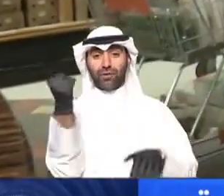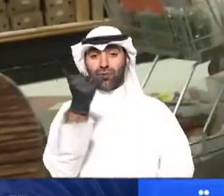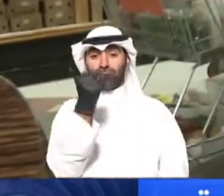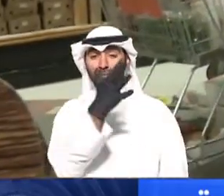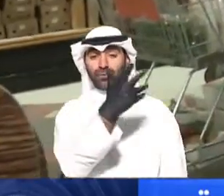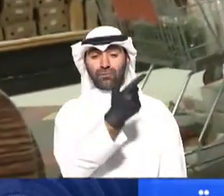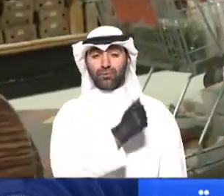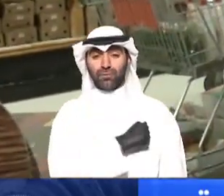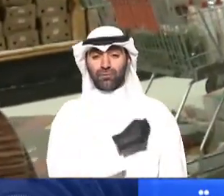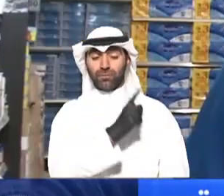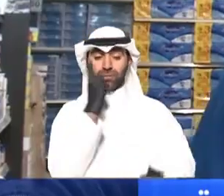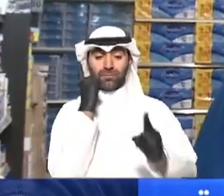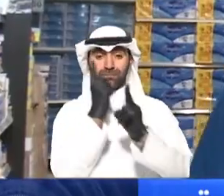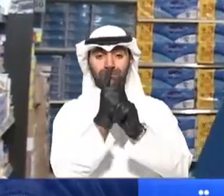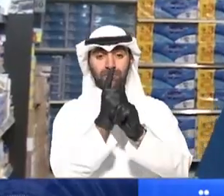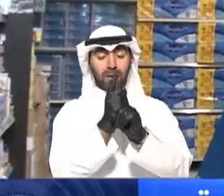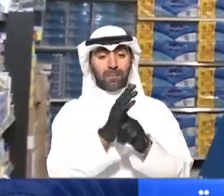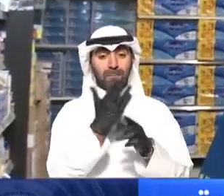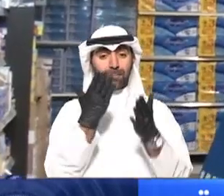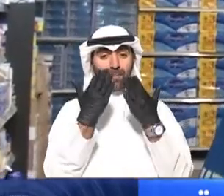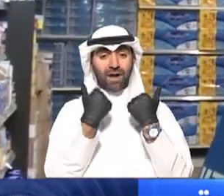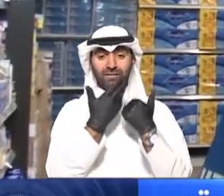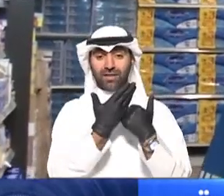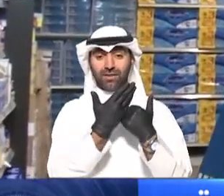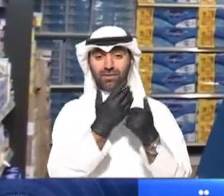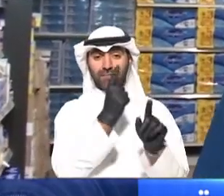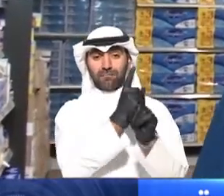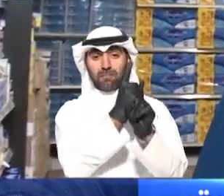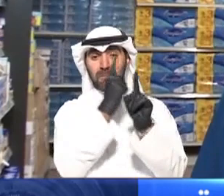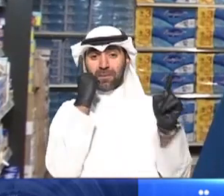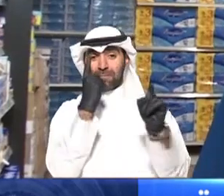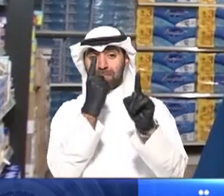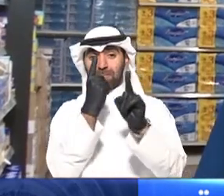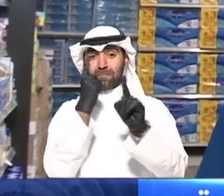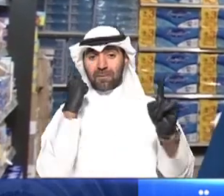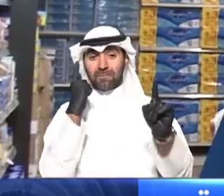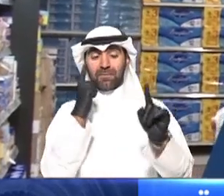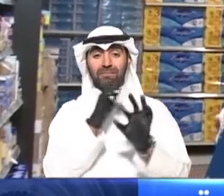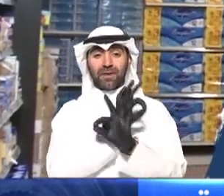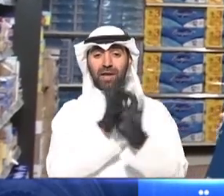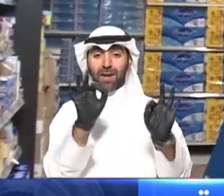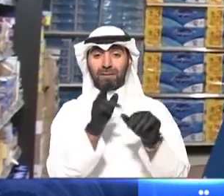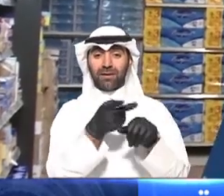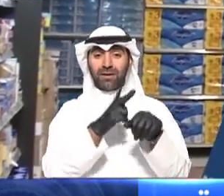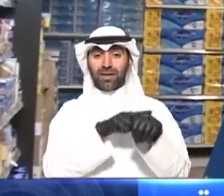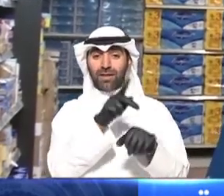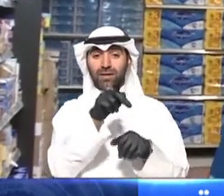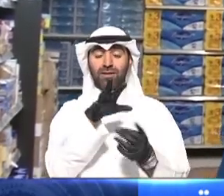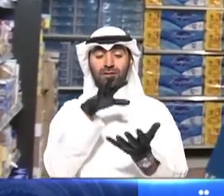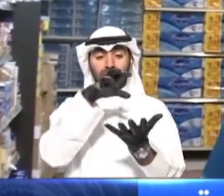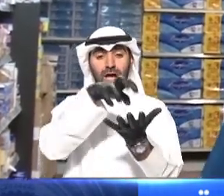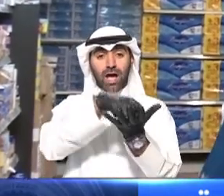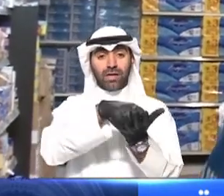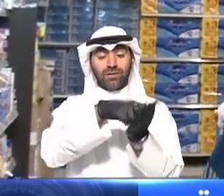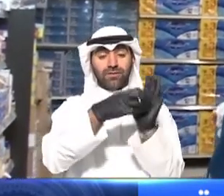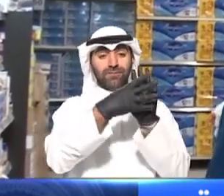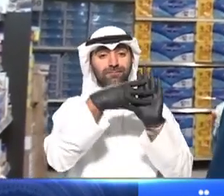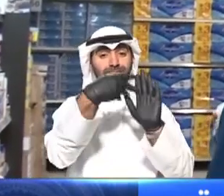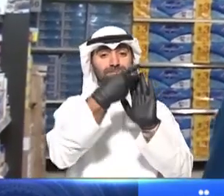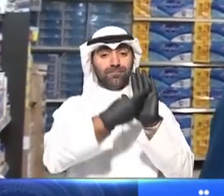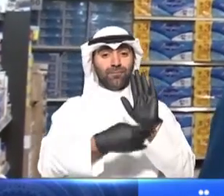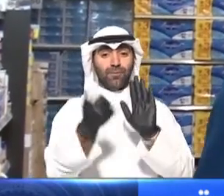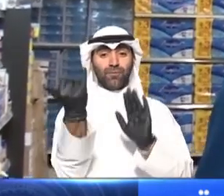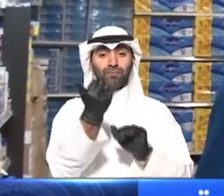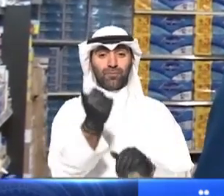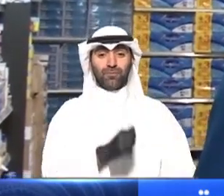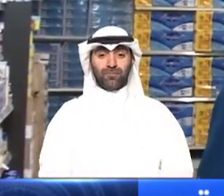الاجتماعي. حقيقة دور البلدية ممتاز جدا من ناحية أن جولاتهم التفقدية والمحافظة على جودة المنتجات